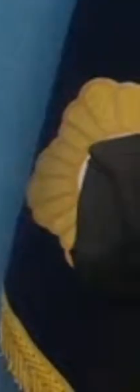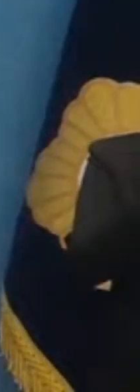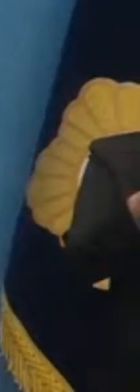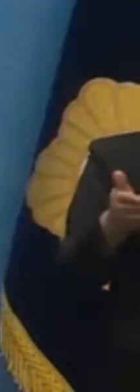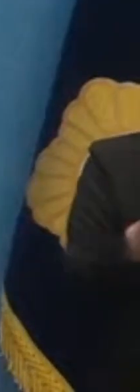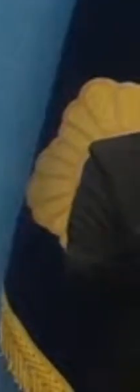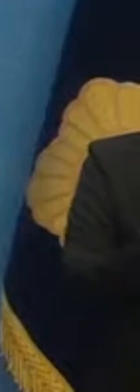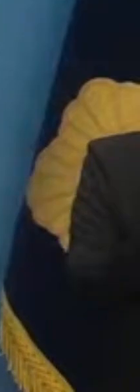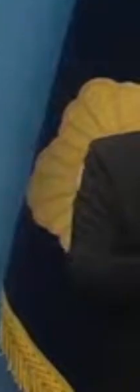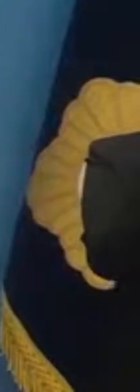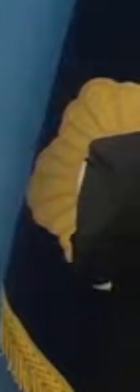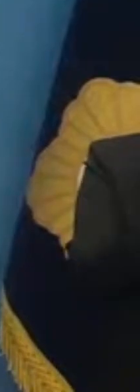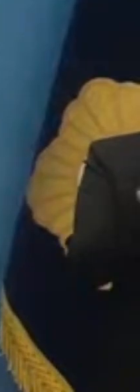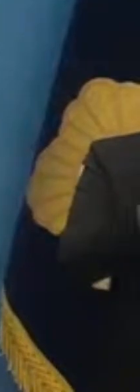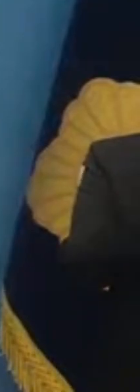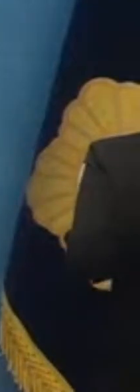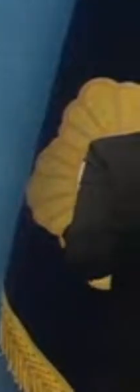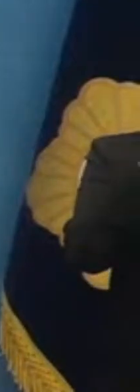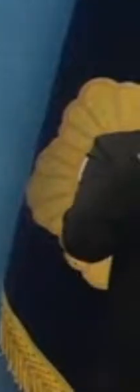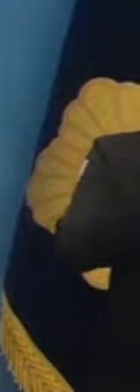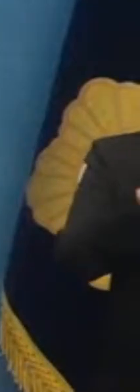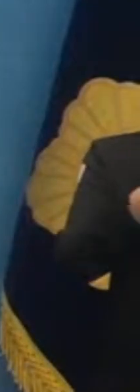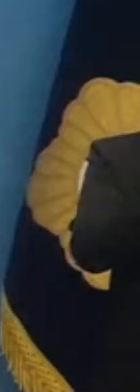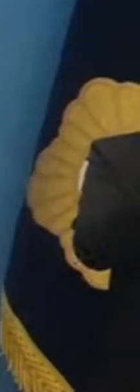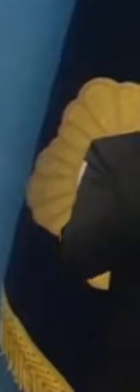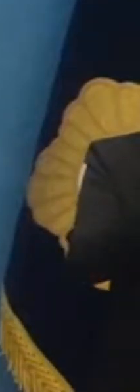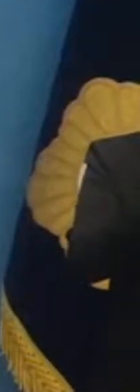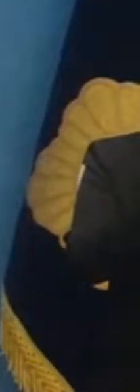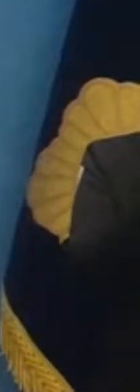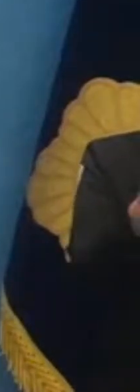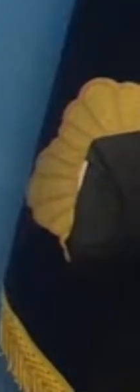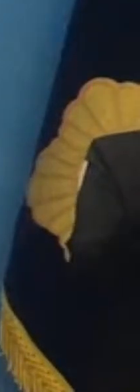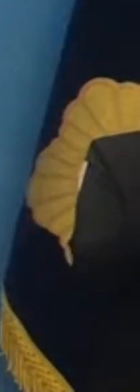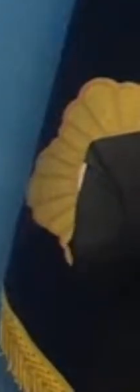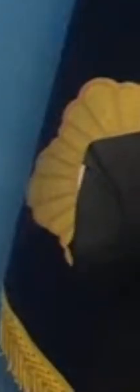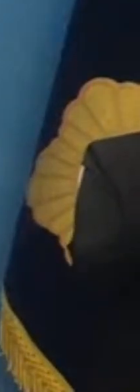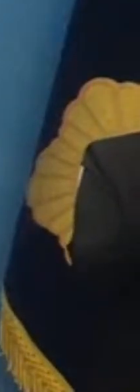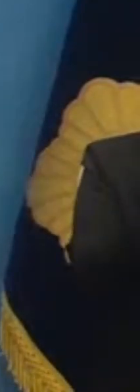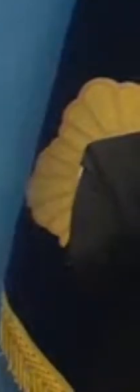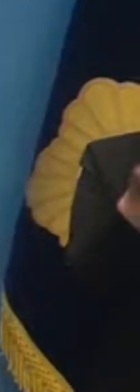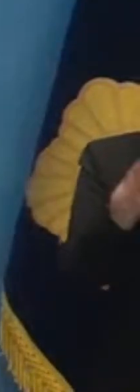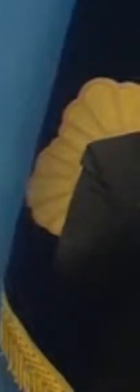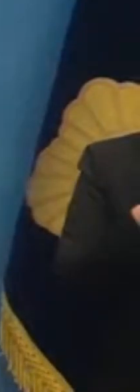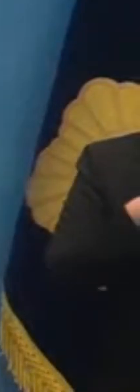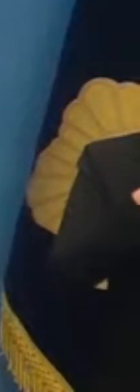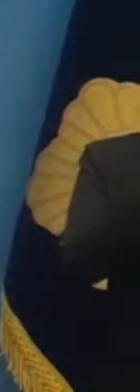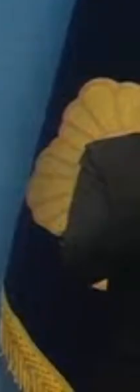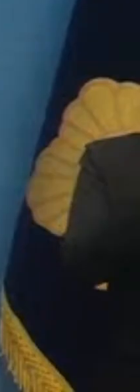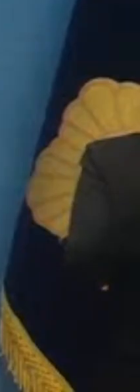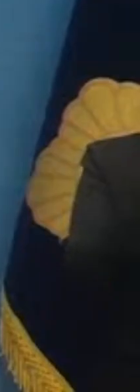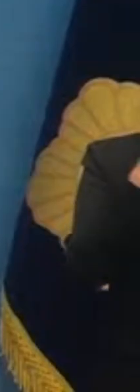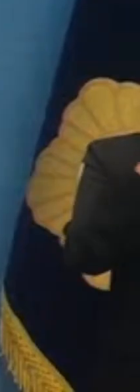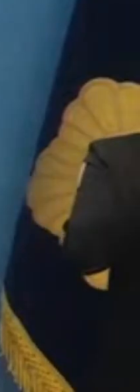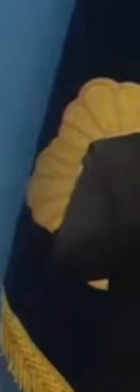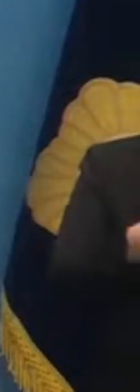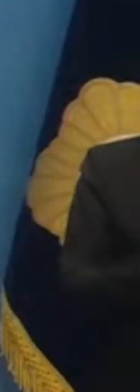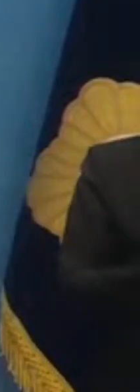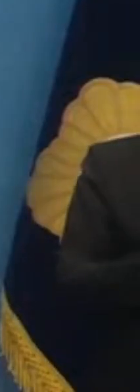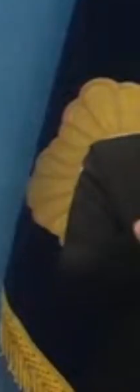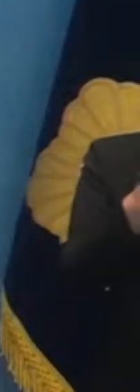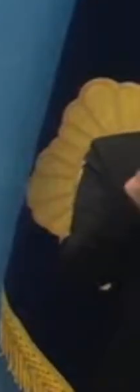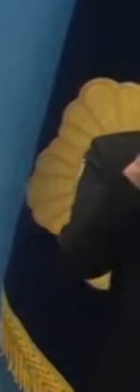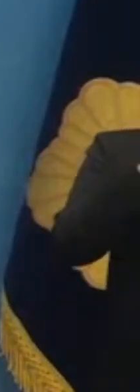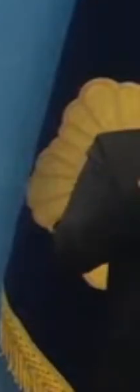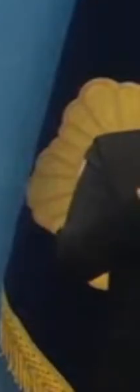위반 댓글에 대한 중앙선관위의 방침을 확인하는 한편 적극적인 조치를 요청할 예정입니다. 선관위의 판단에